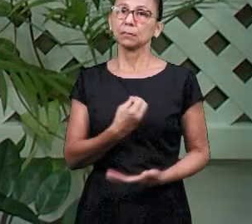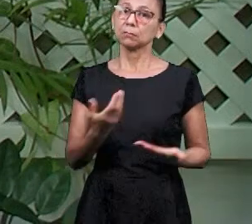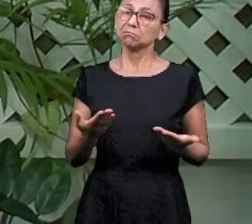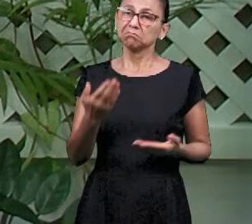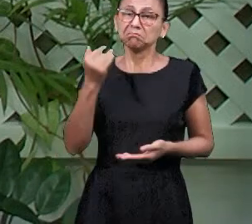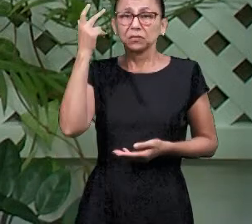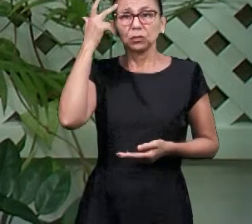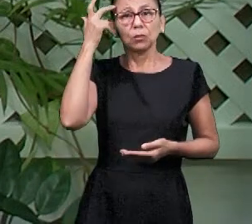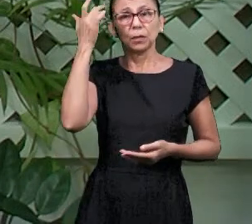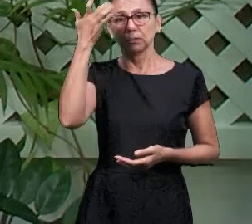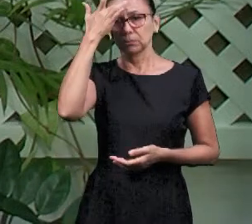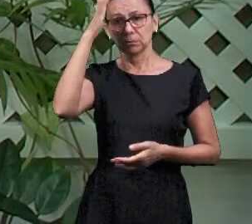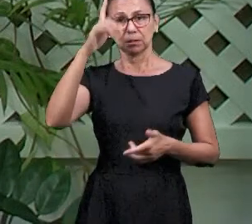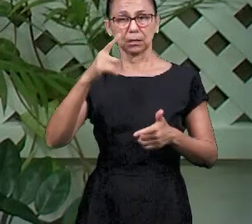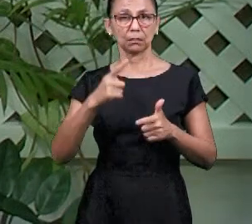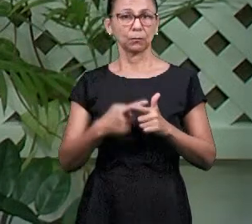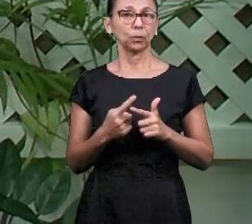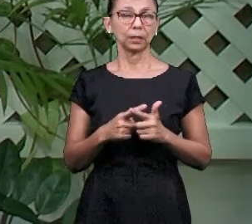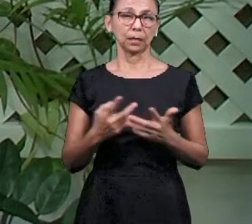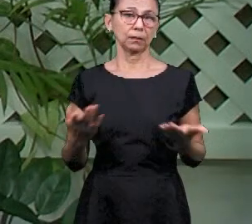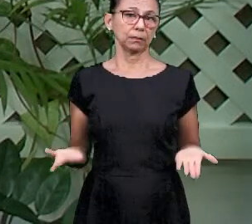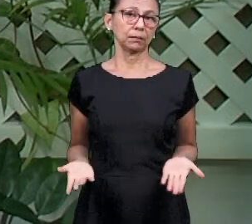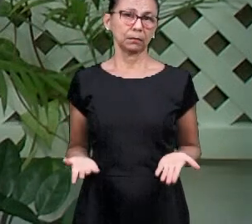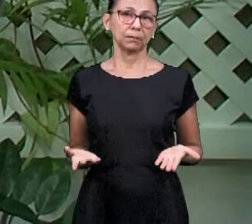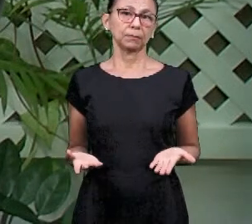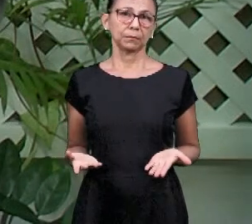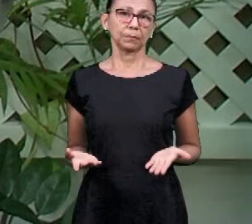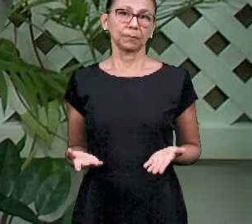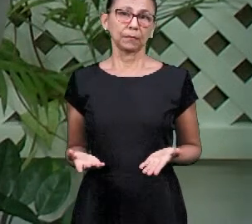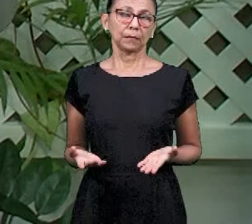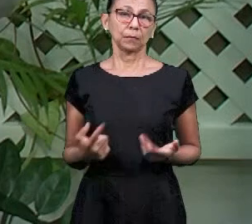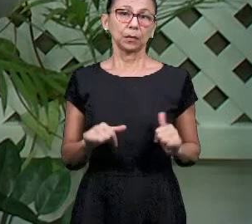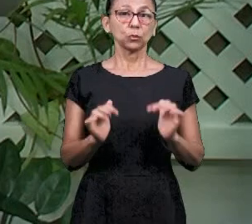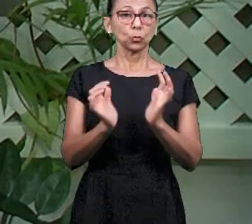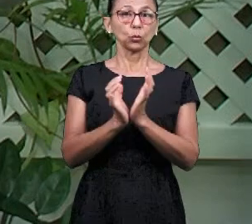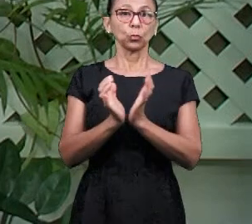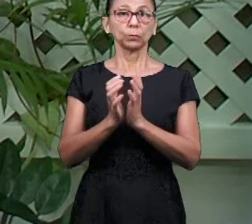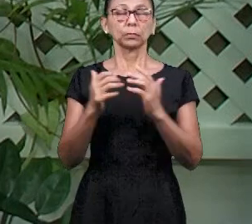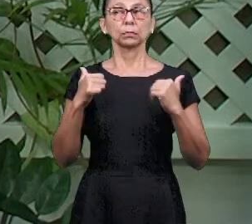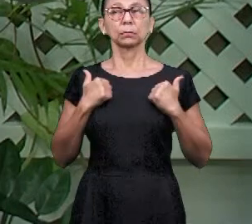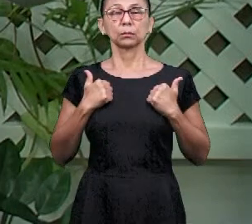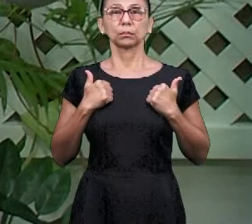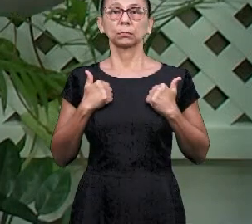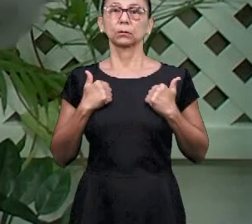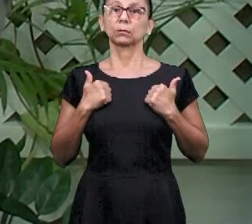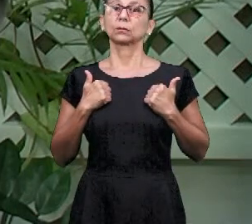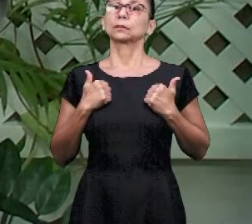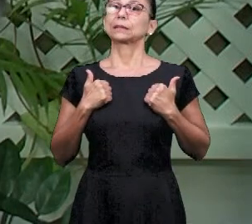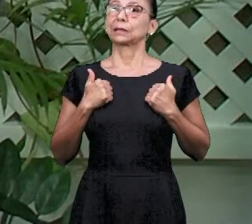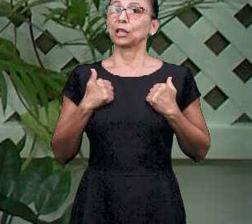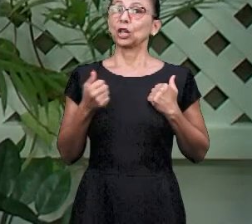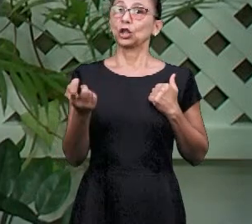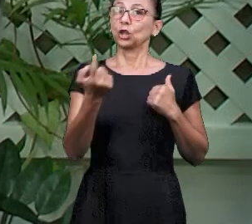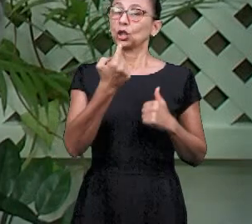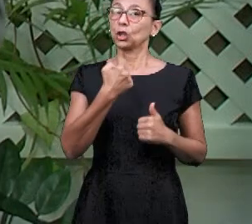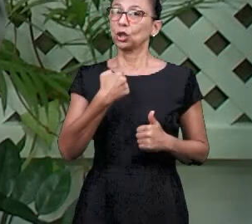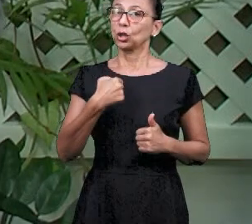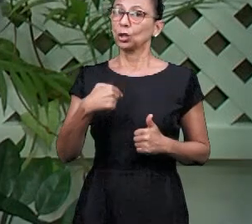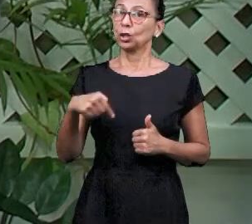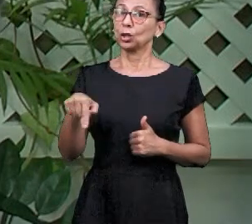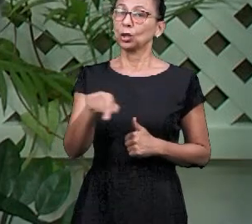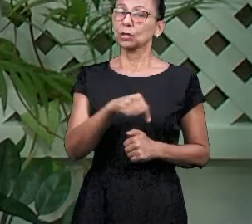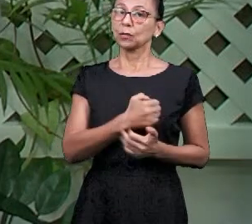participation, nous glorifions le nom du Seigneur. En troisième place vient São Paulo. Mes frères, ça c'est une